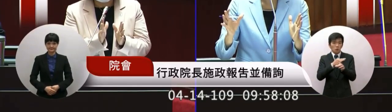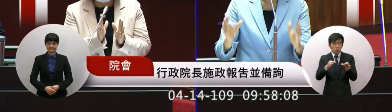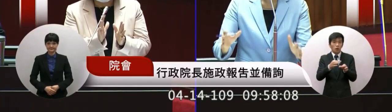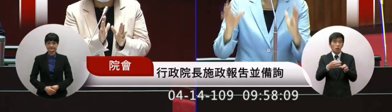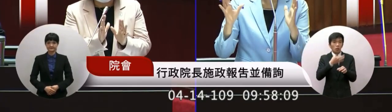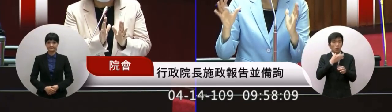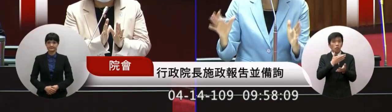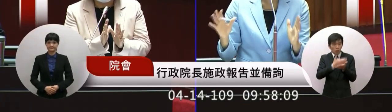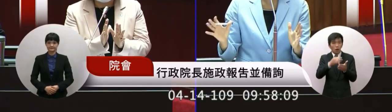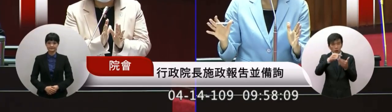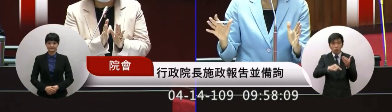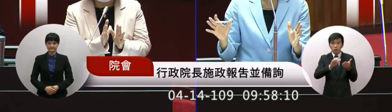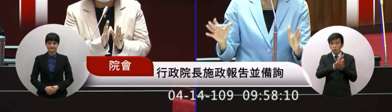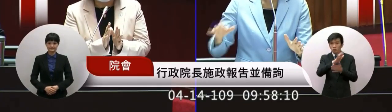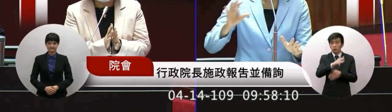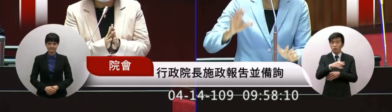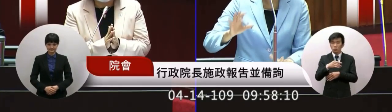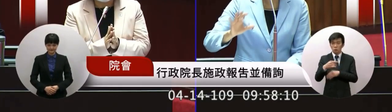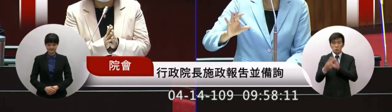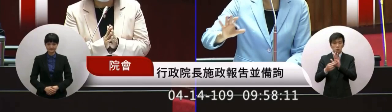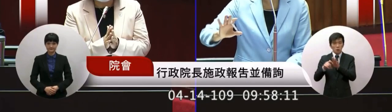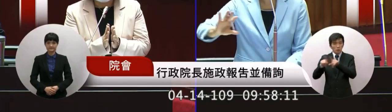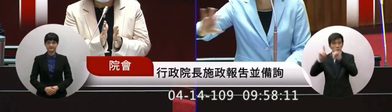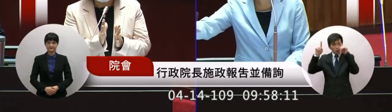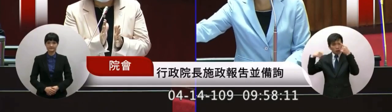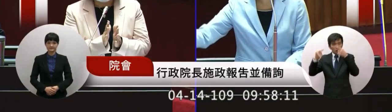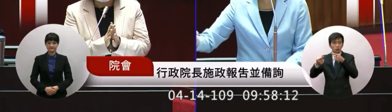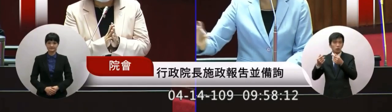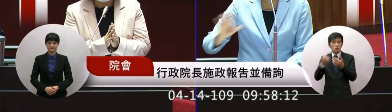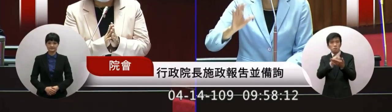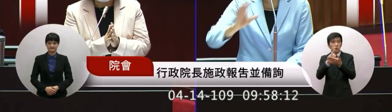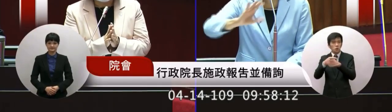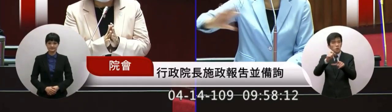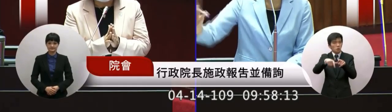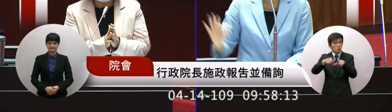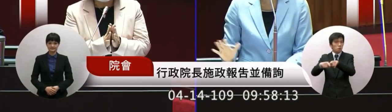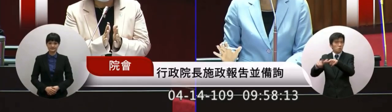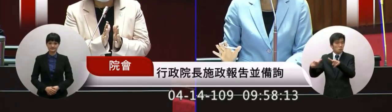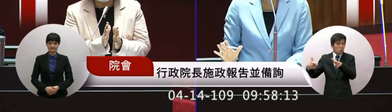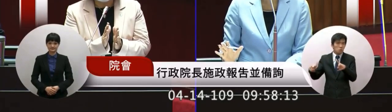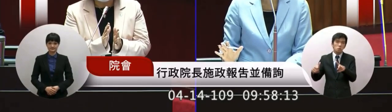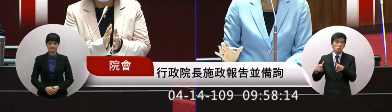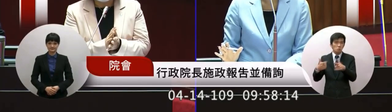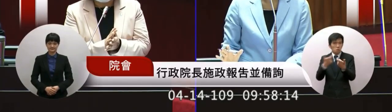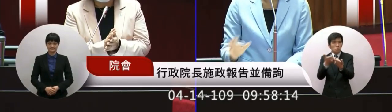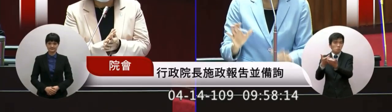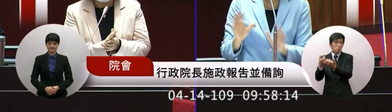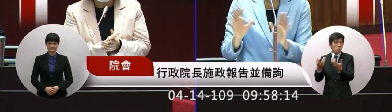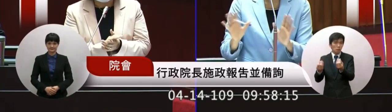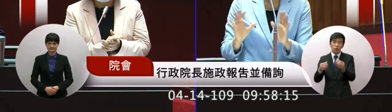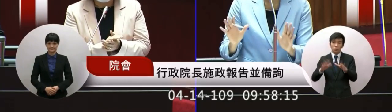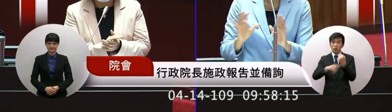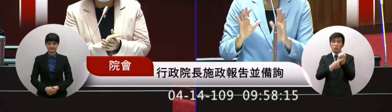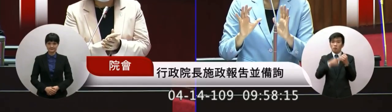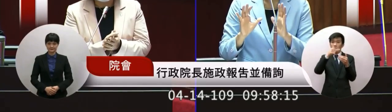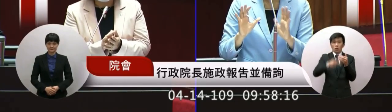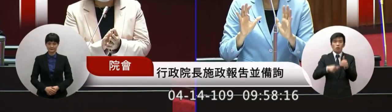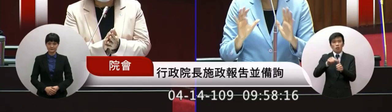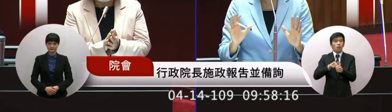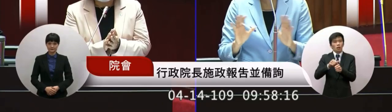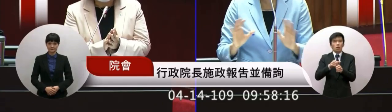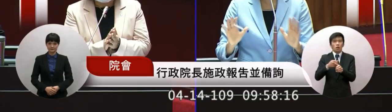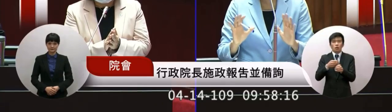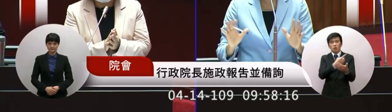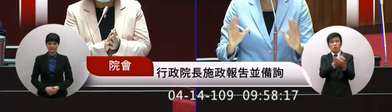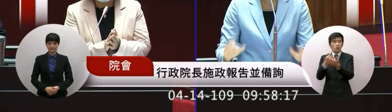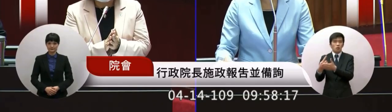弹性对于平日当中并没有适用各行各业，我们现在一法四行各行各业，所以这个东西是真